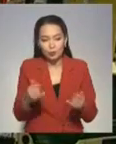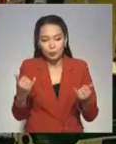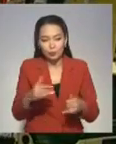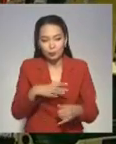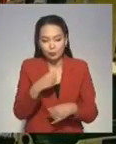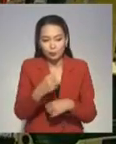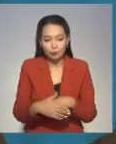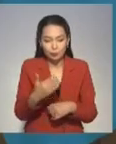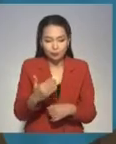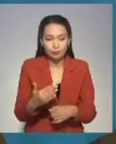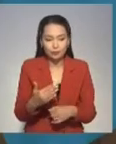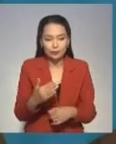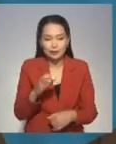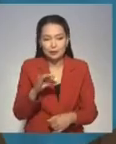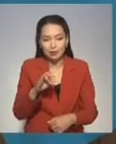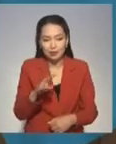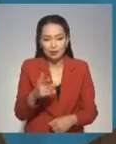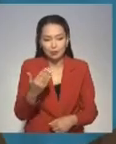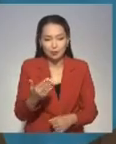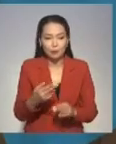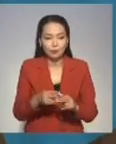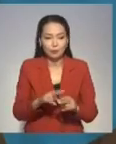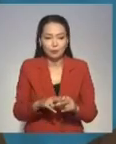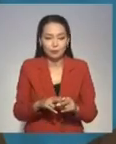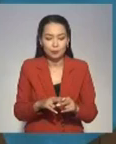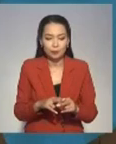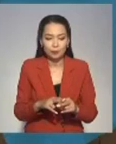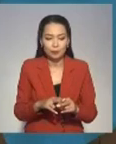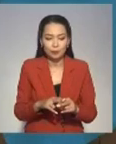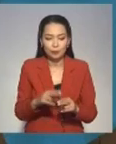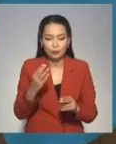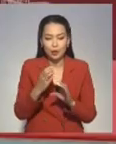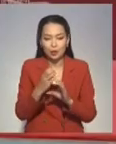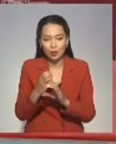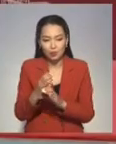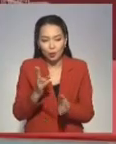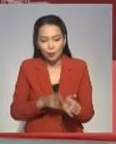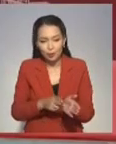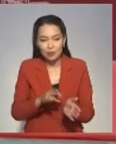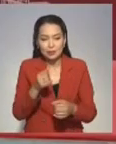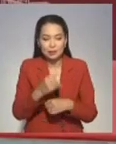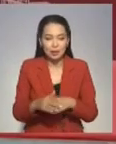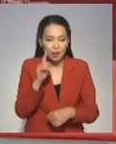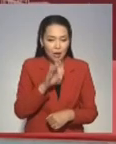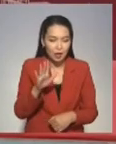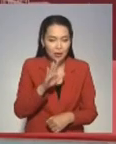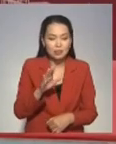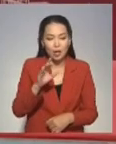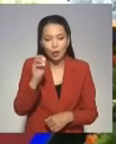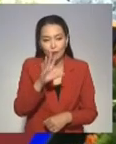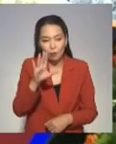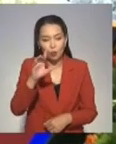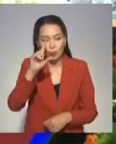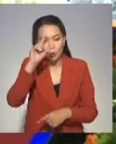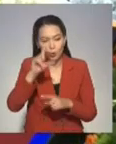центра в сухом порту Сиане. Он должен стать основным хабом для отправки прямых контейнерных поездов в Центральную Азию, Европу, Турцию и Иран.